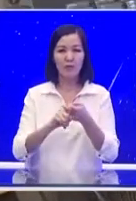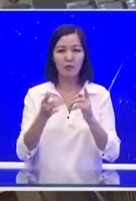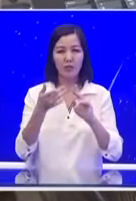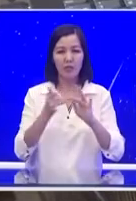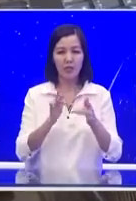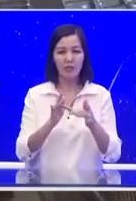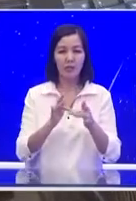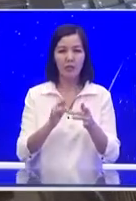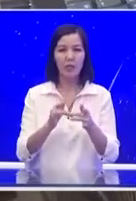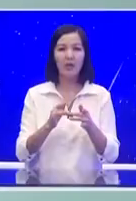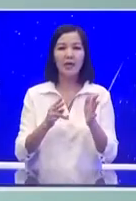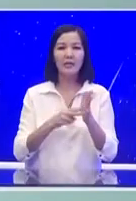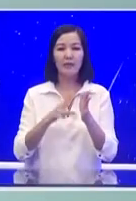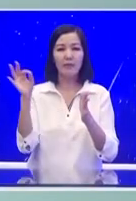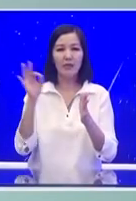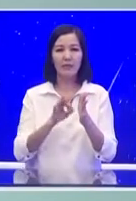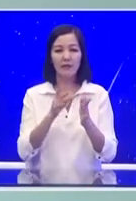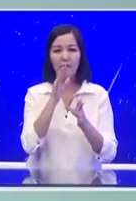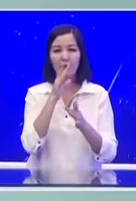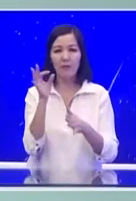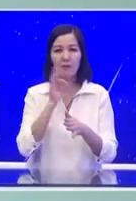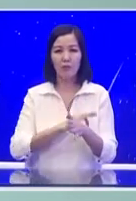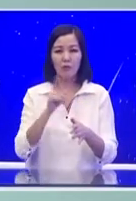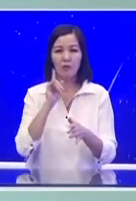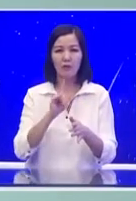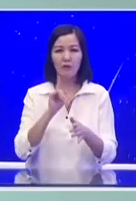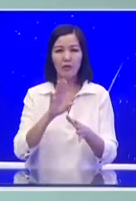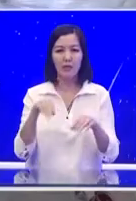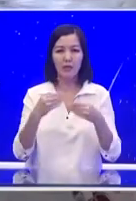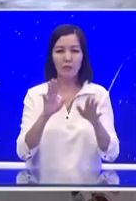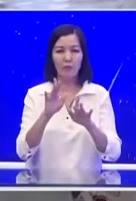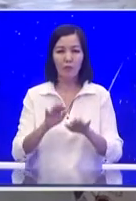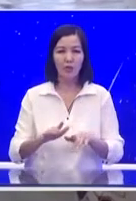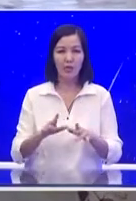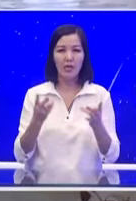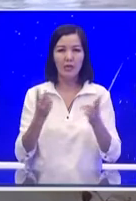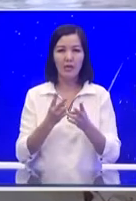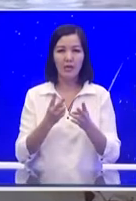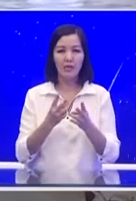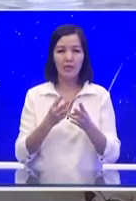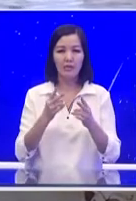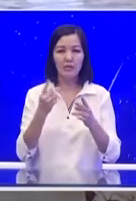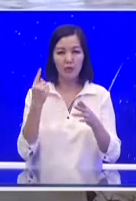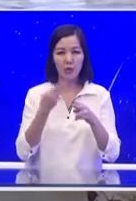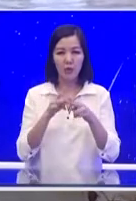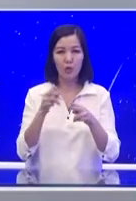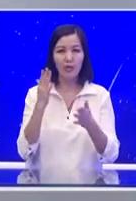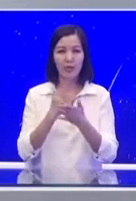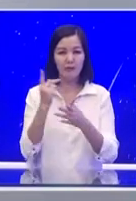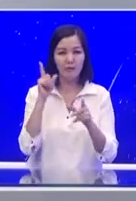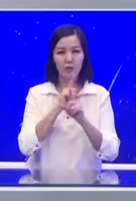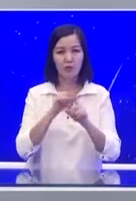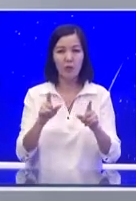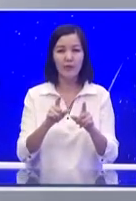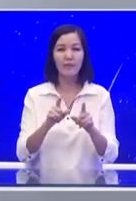интернету. Оставшимся 7% во временное пользование будут выданы компьютеры, находящиеся на балансе школ. Как отмечают